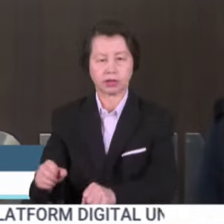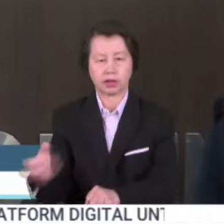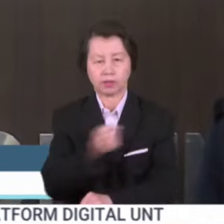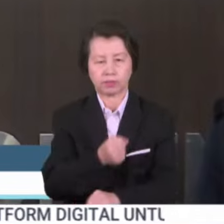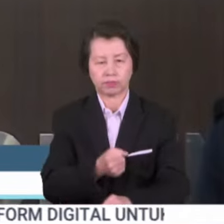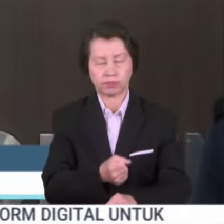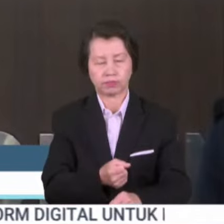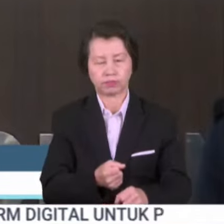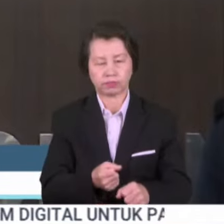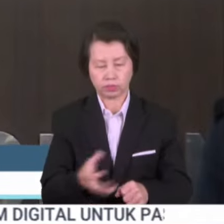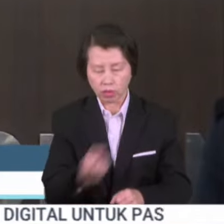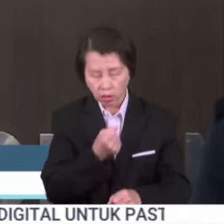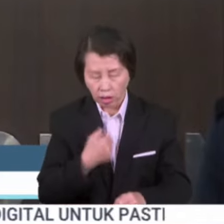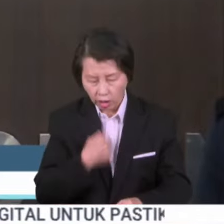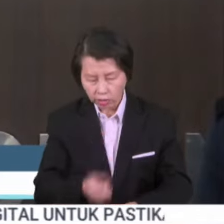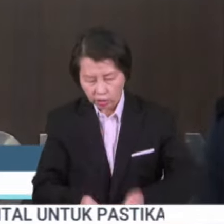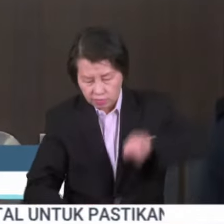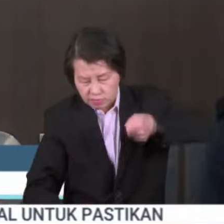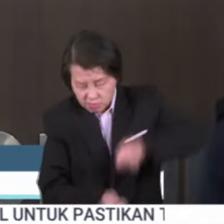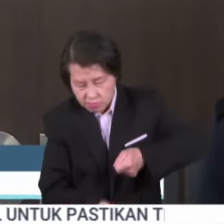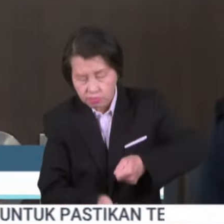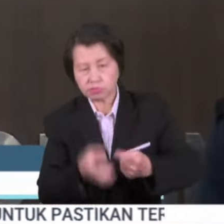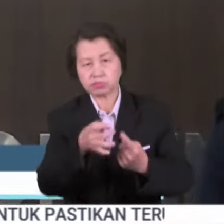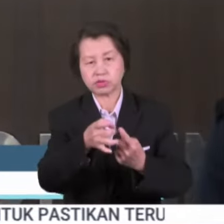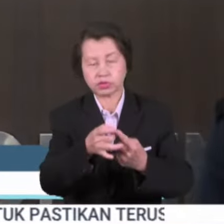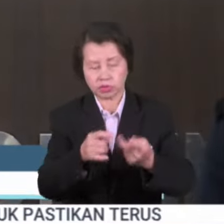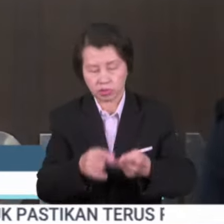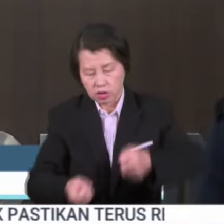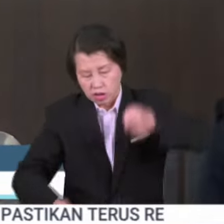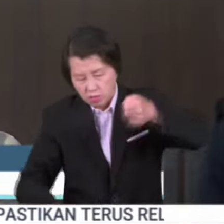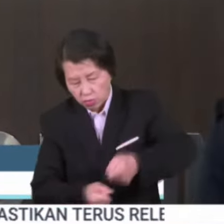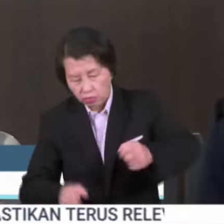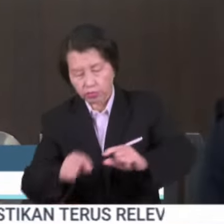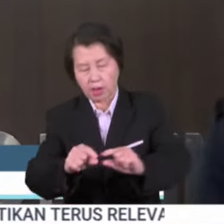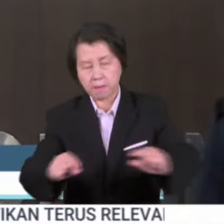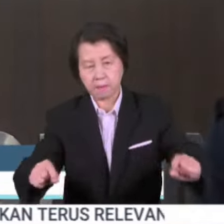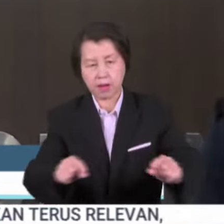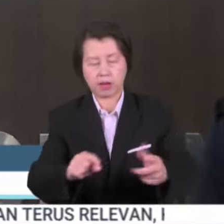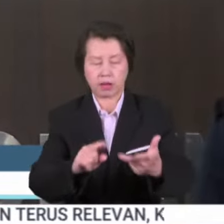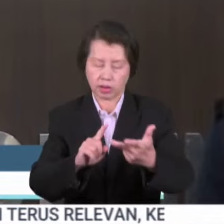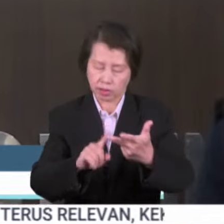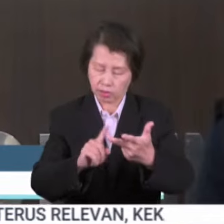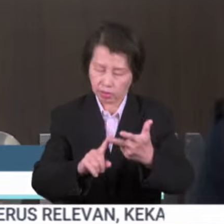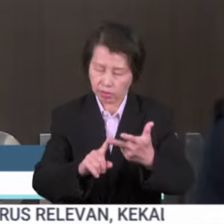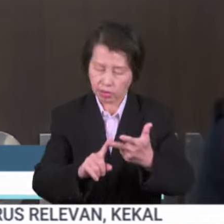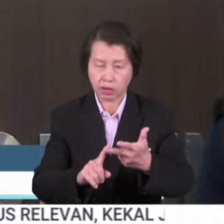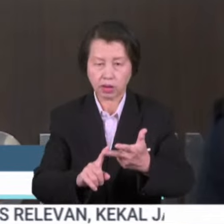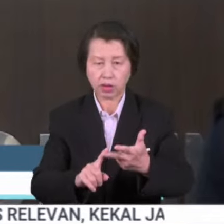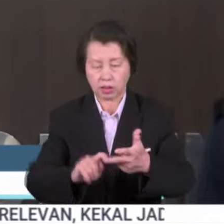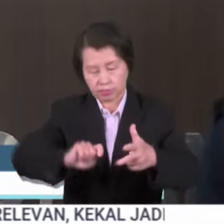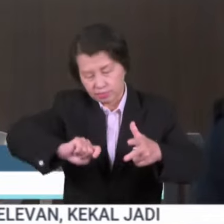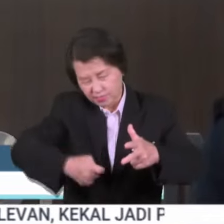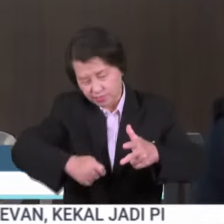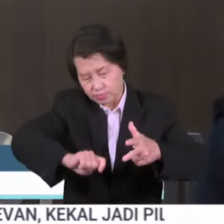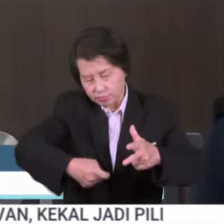pemotong besi pemotong pipe sebatang pemungutan